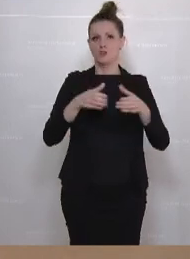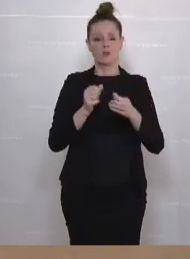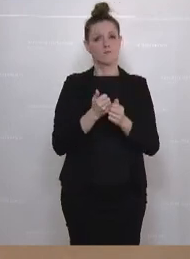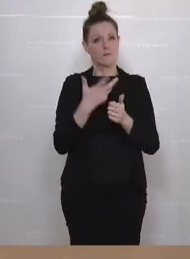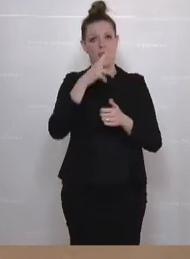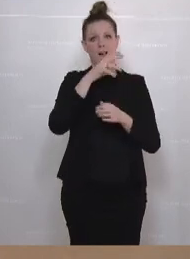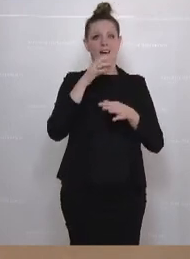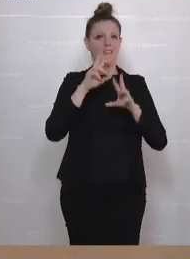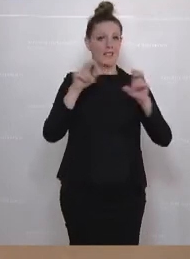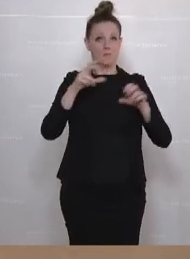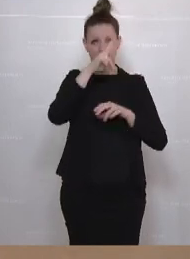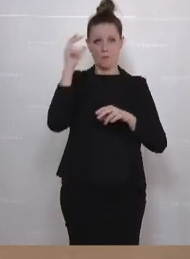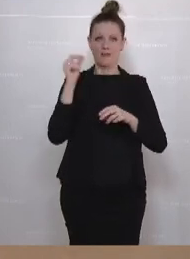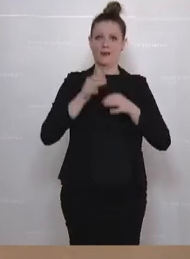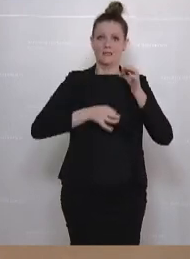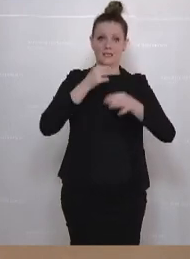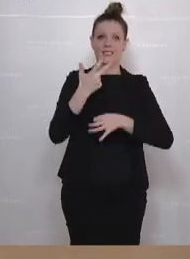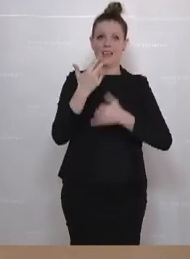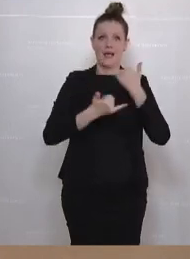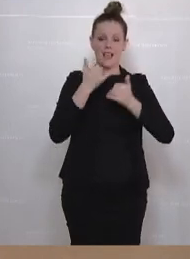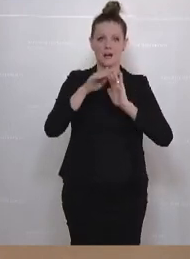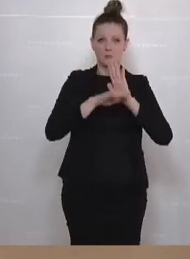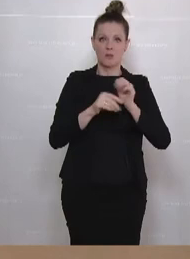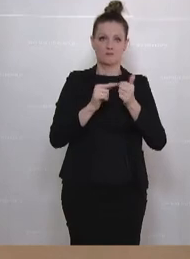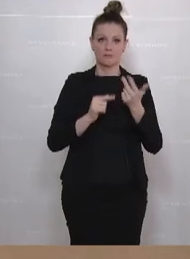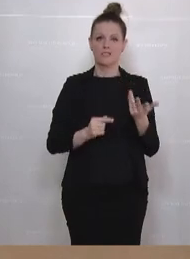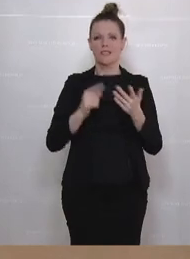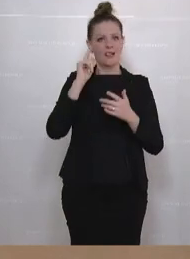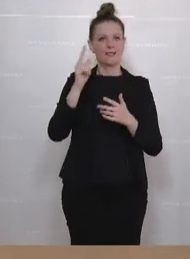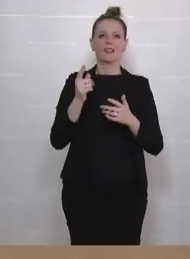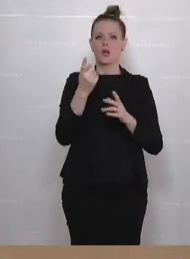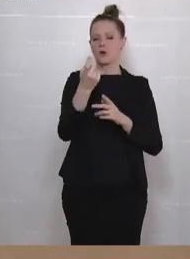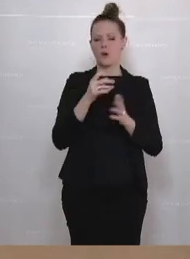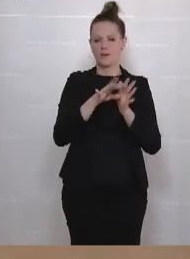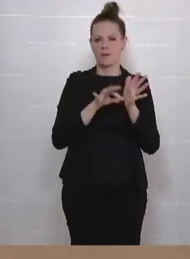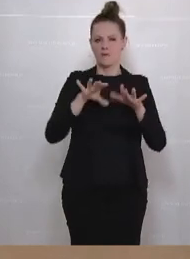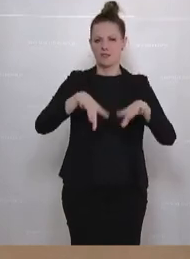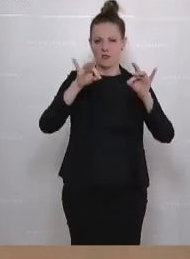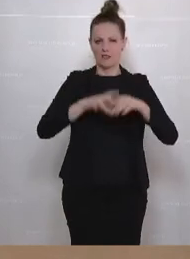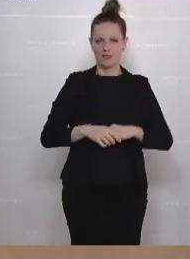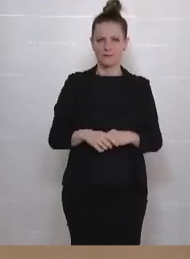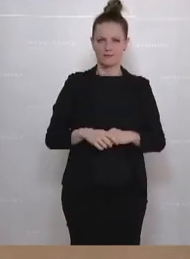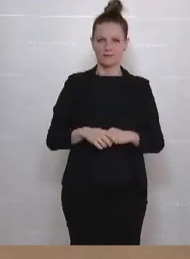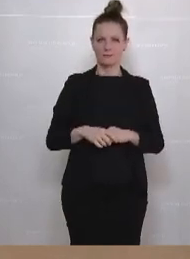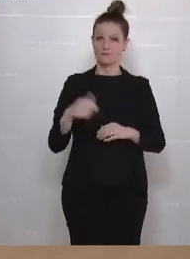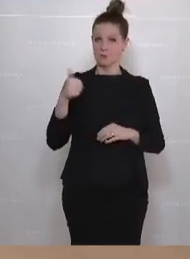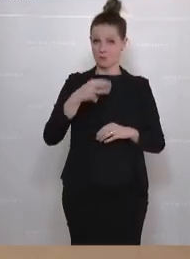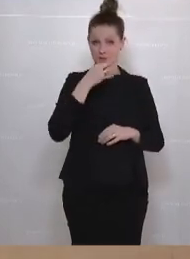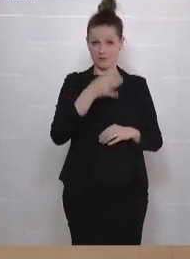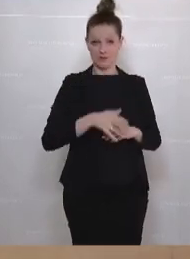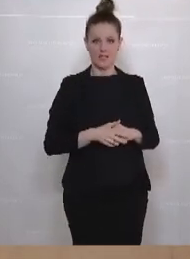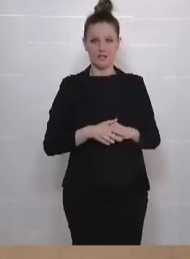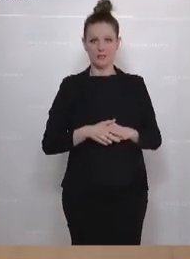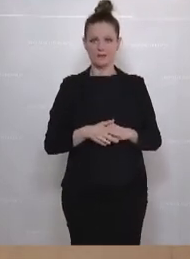humanitären Strategie, dem Dreijahresprogramm. Also ich glaube, da werden wir sicher einen Termin finden. Zusatzfrage stellt die Frau